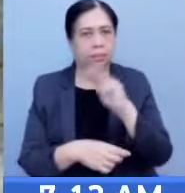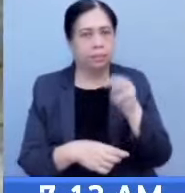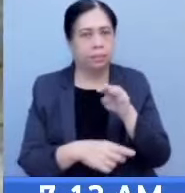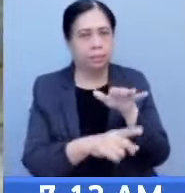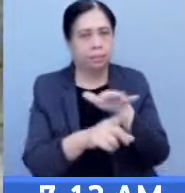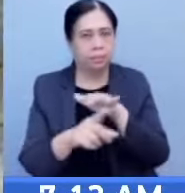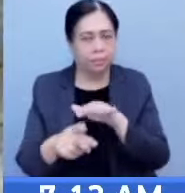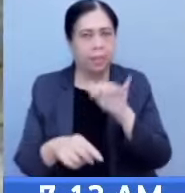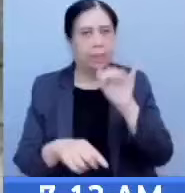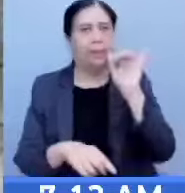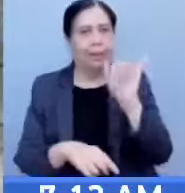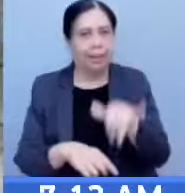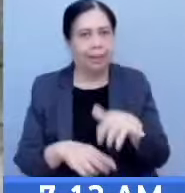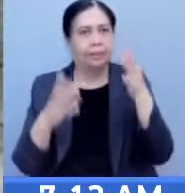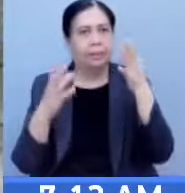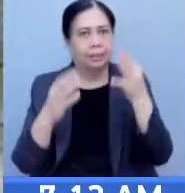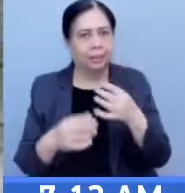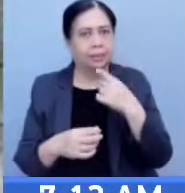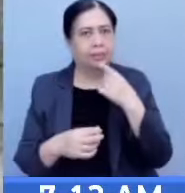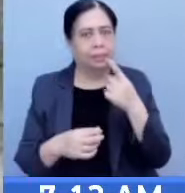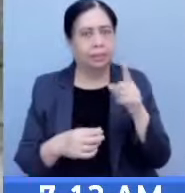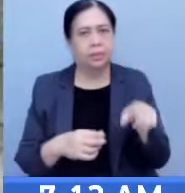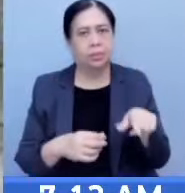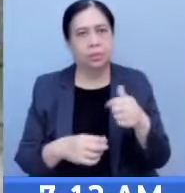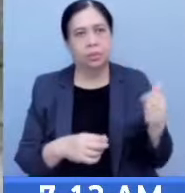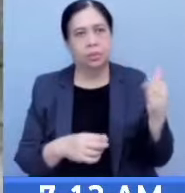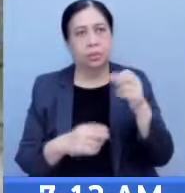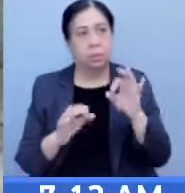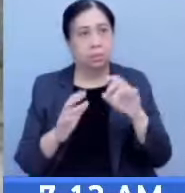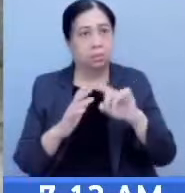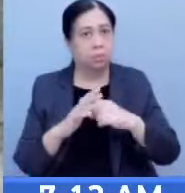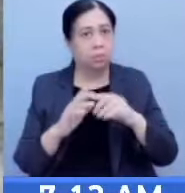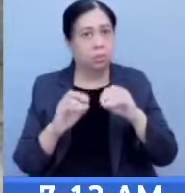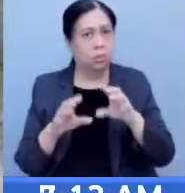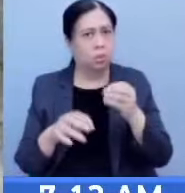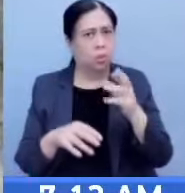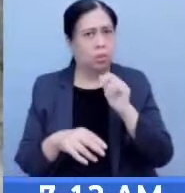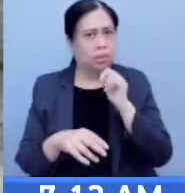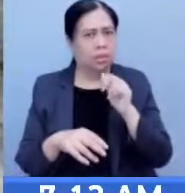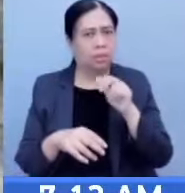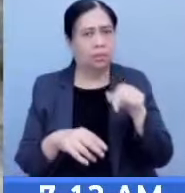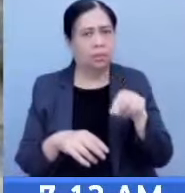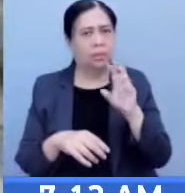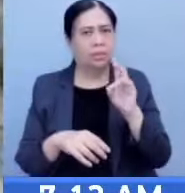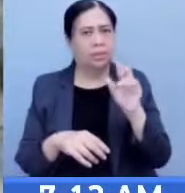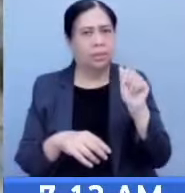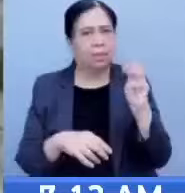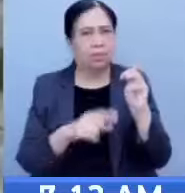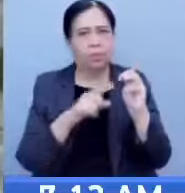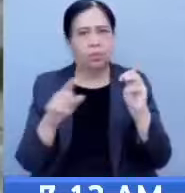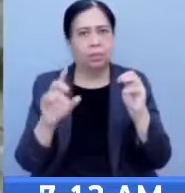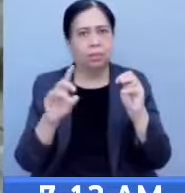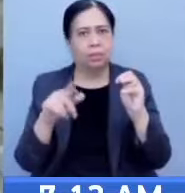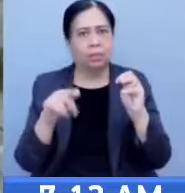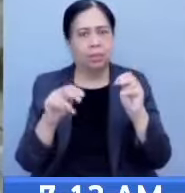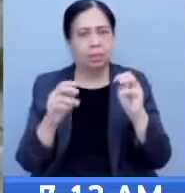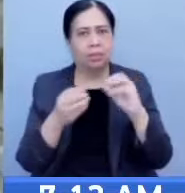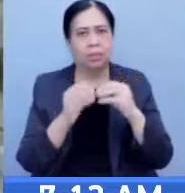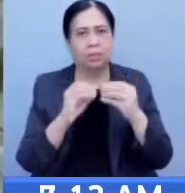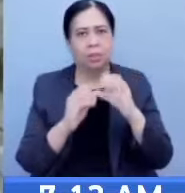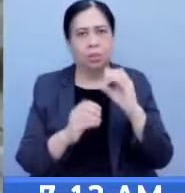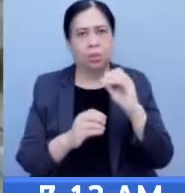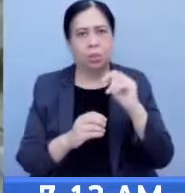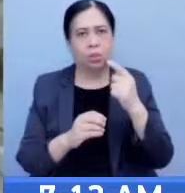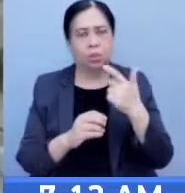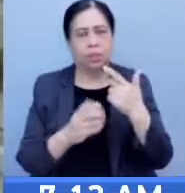lamang daw masasabi ng ahensya kung may patutupad ba o hindi itong 7 a.m. to 7 p.m. na number coding scheme. Yan ang unang balita